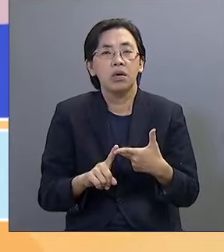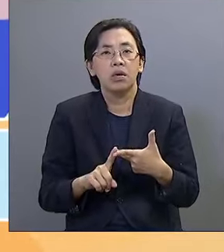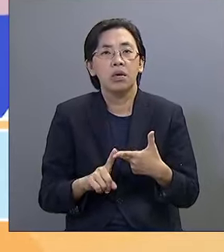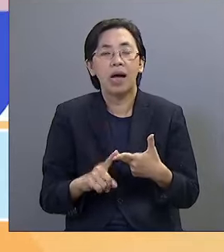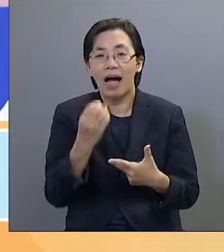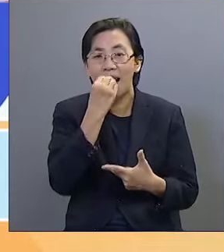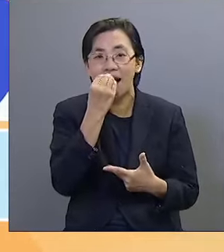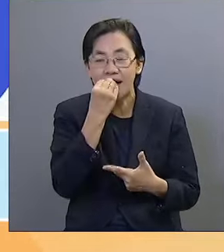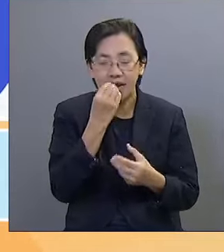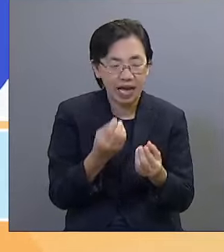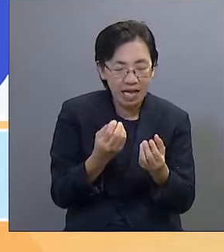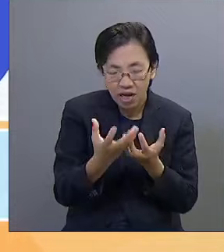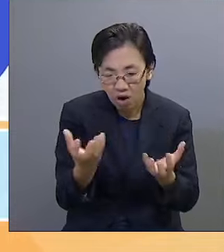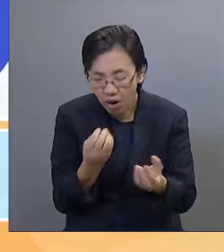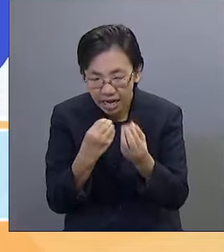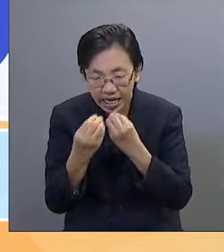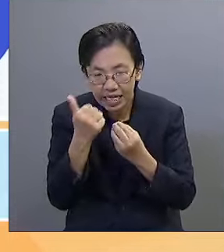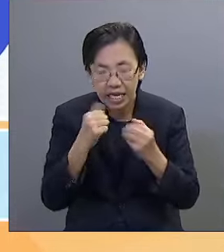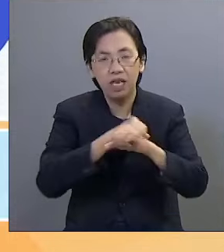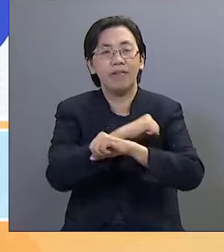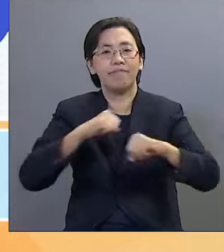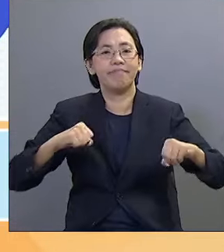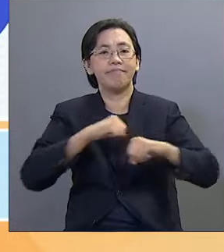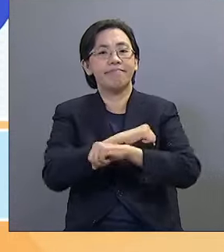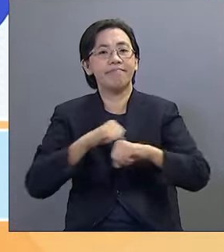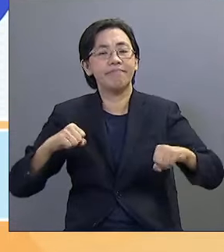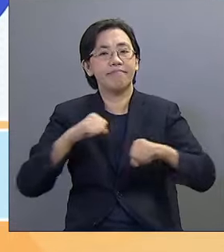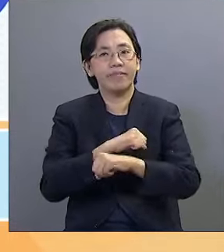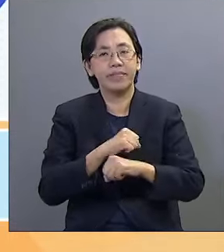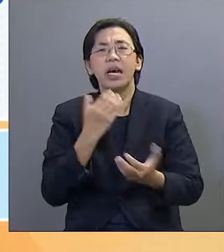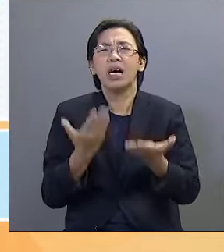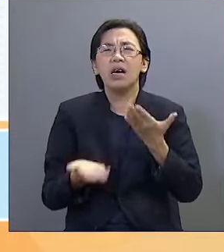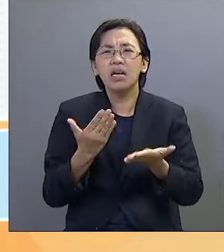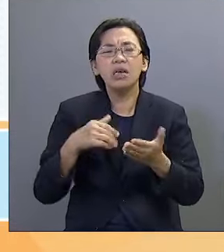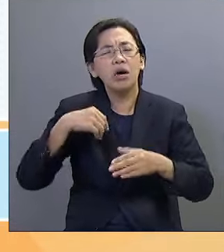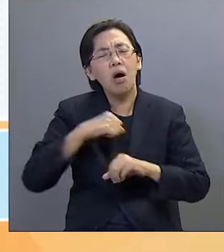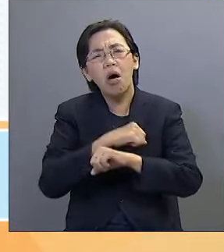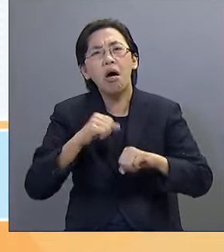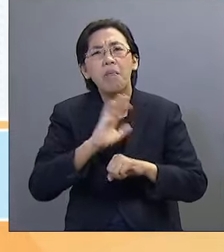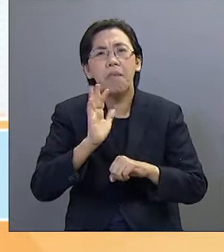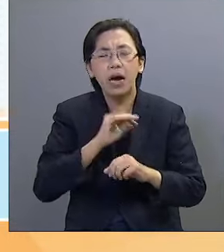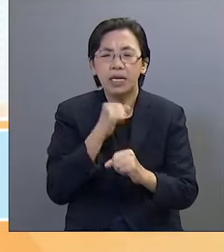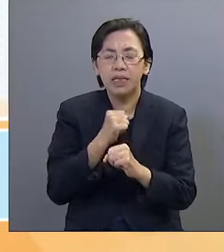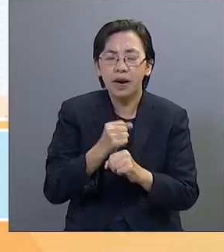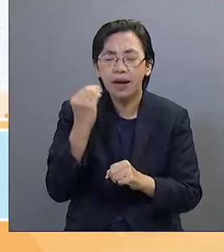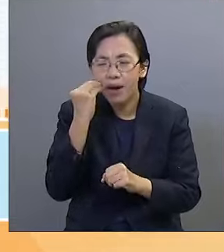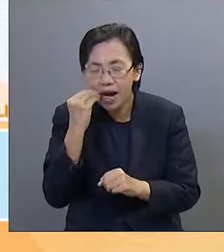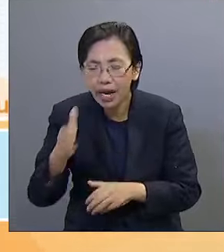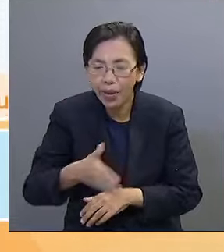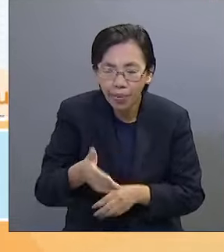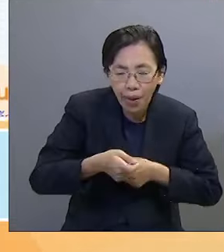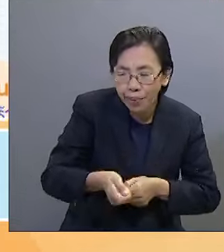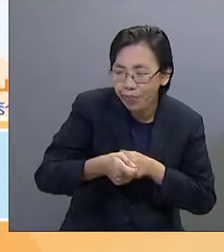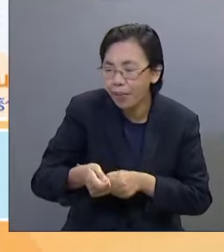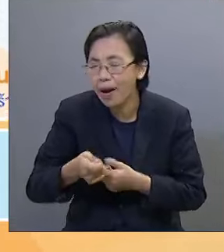ต้องทานอาหารที่สุขภาพดีขยับออกกำลังกายนะครับหรือว่าถ้าไม่ออกกำลังกายก็ ทำงานบ้านนะใช้